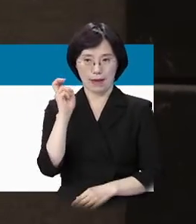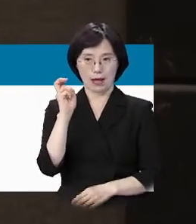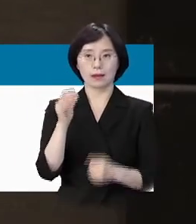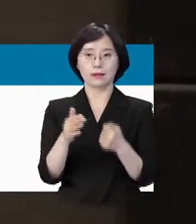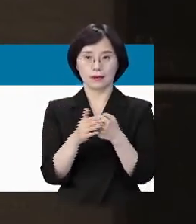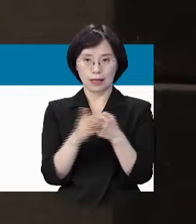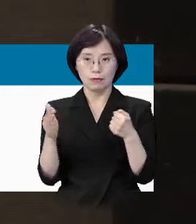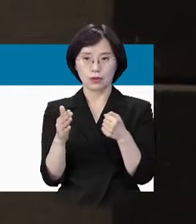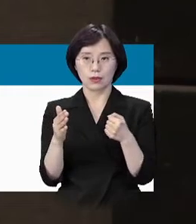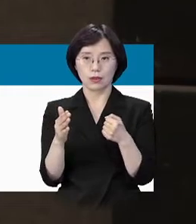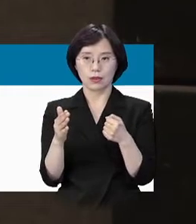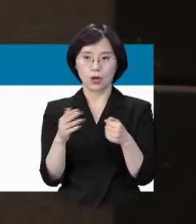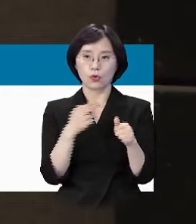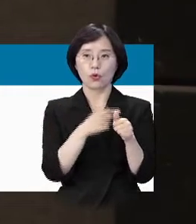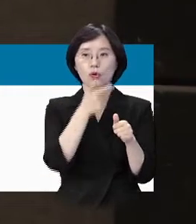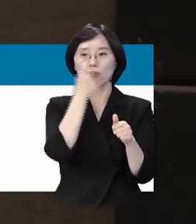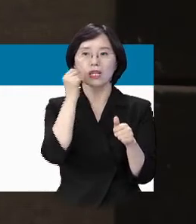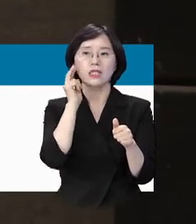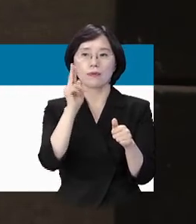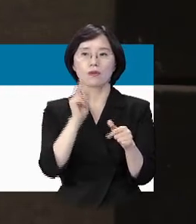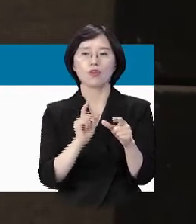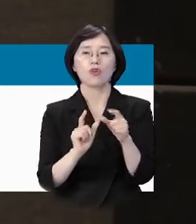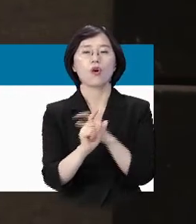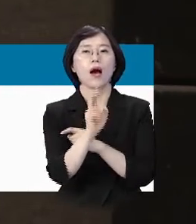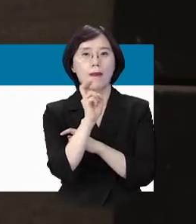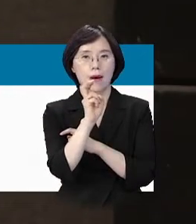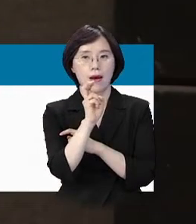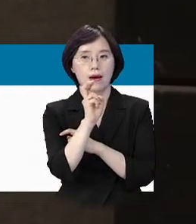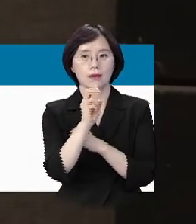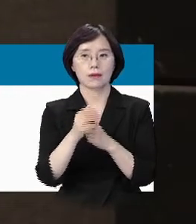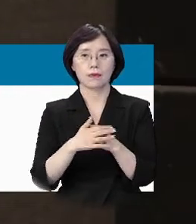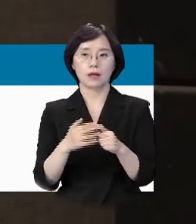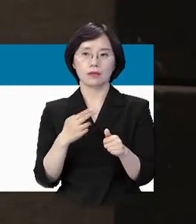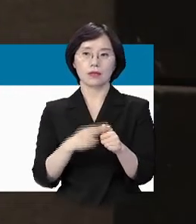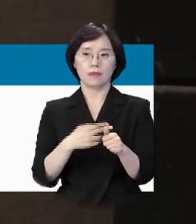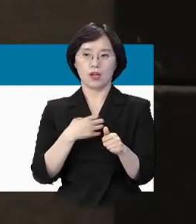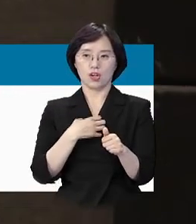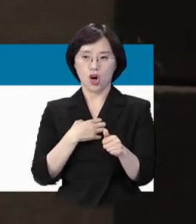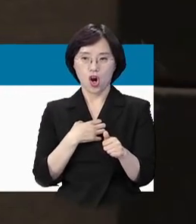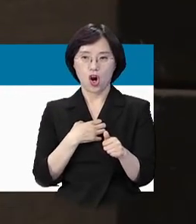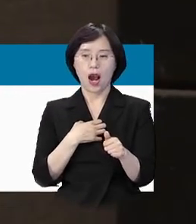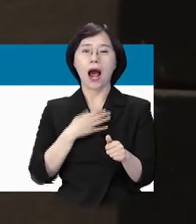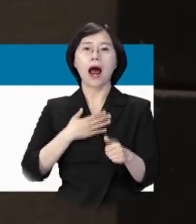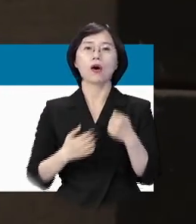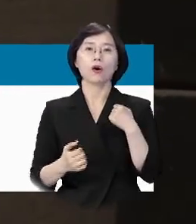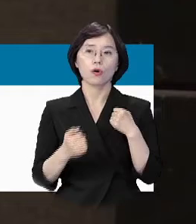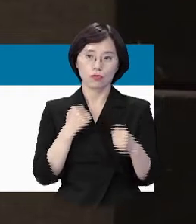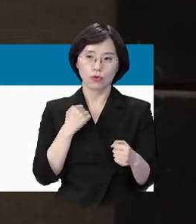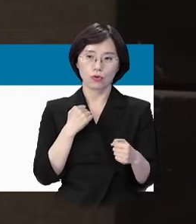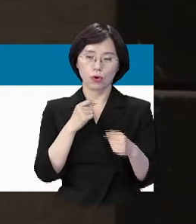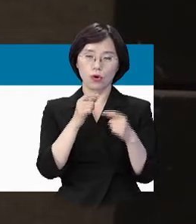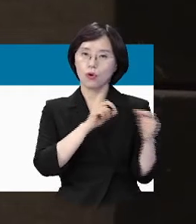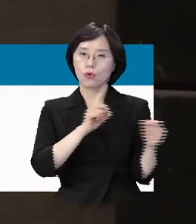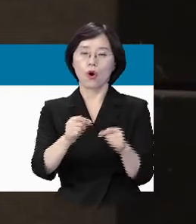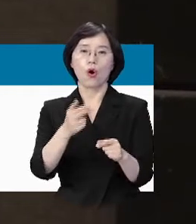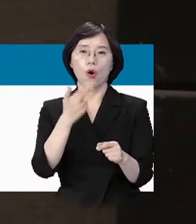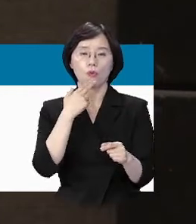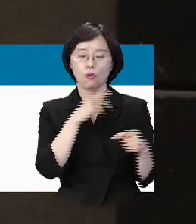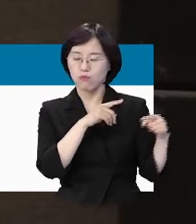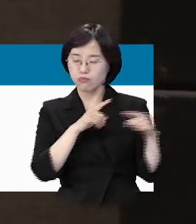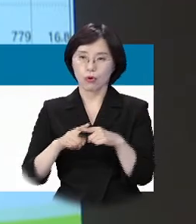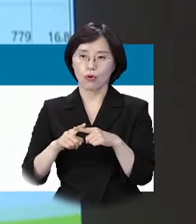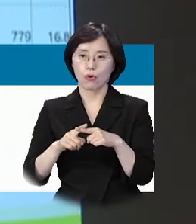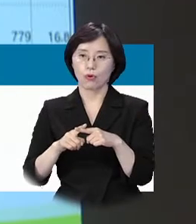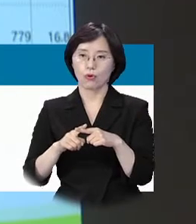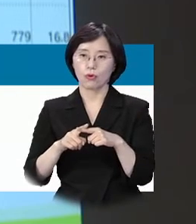예상되어 더욱 교사 부족이 심화될 것으로 예상됩니다. 선생님들의 우려를 알면서도 유예기간